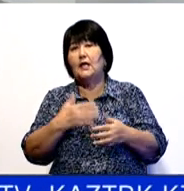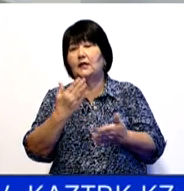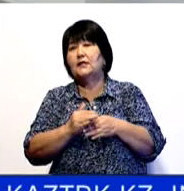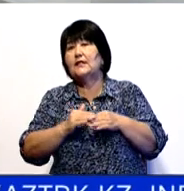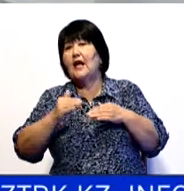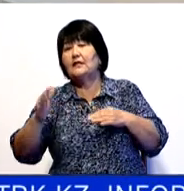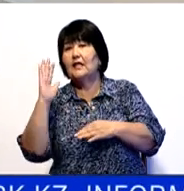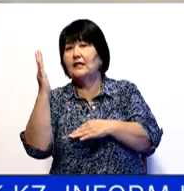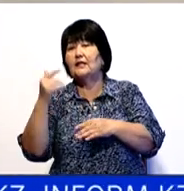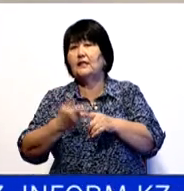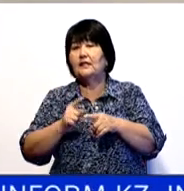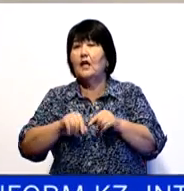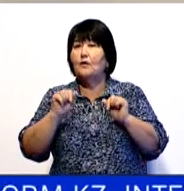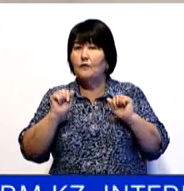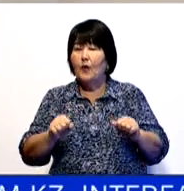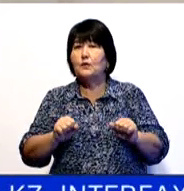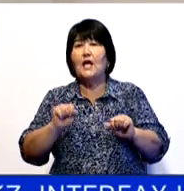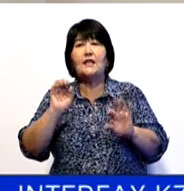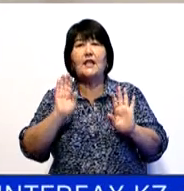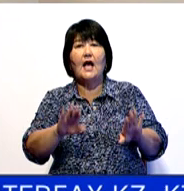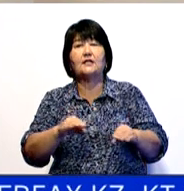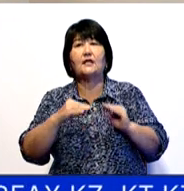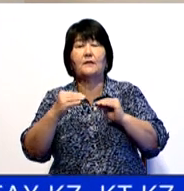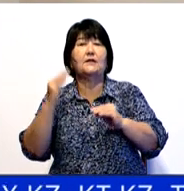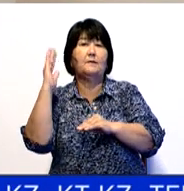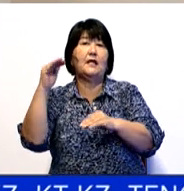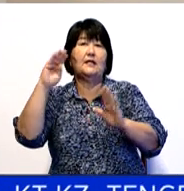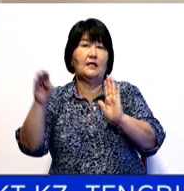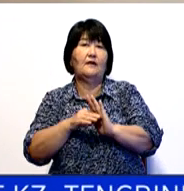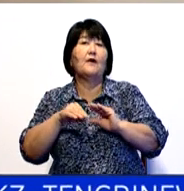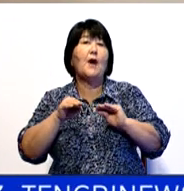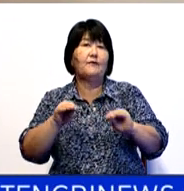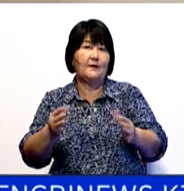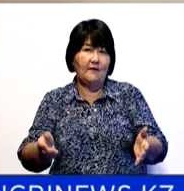подальше от деревьев и по возможности не оставлять под ними автомобили.